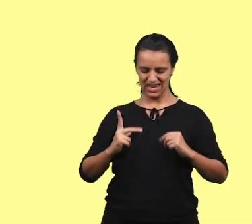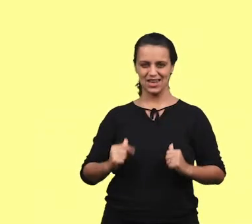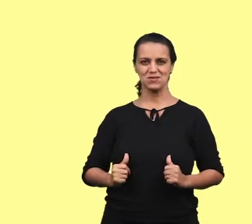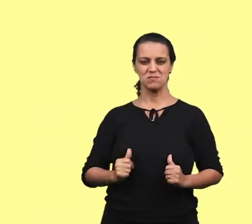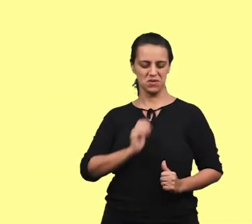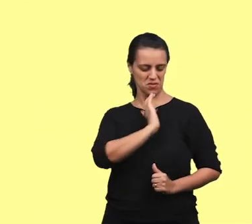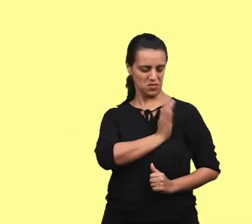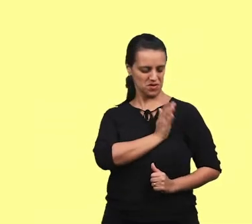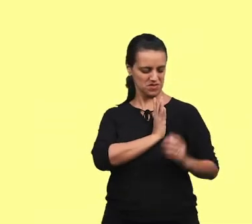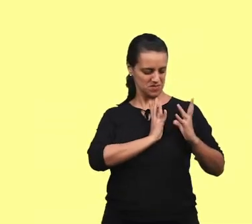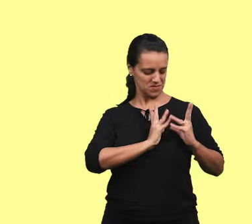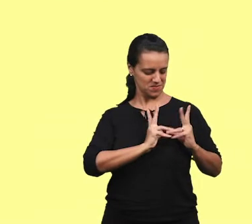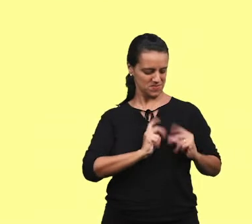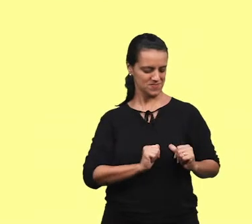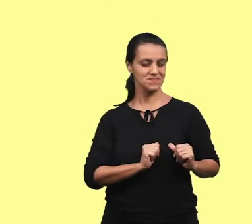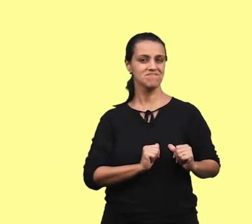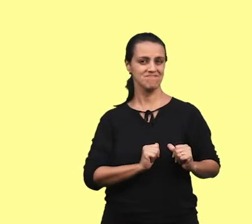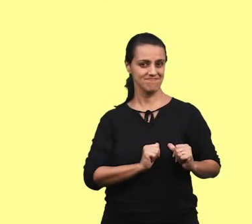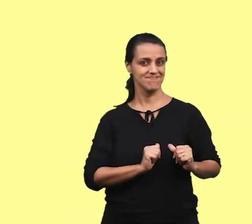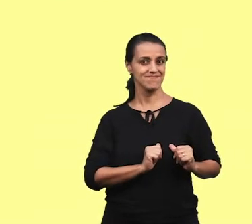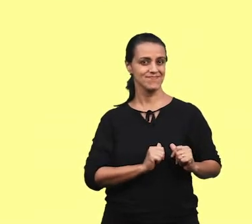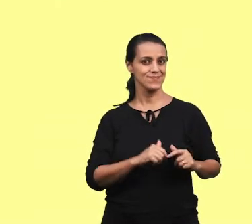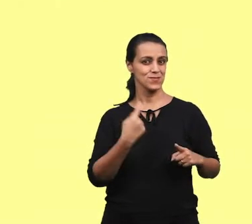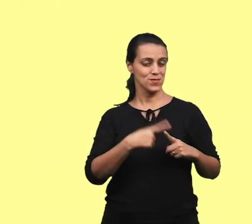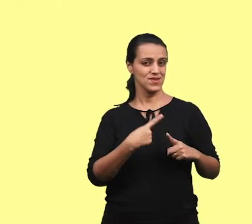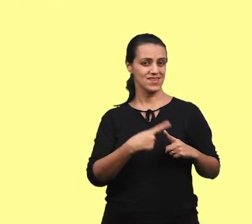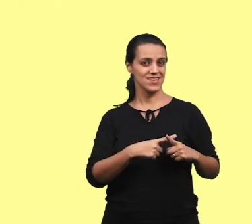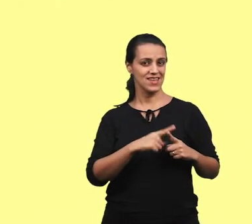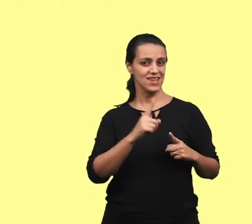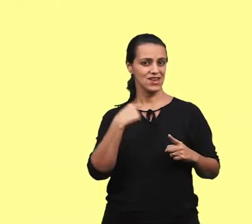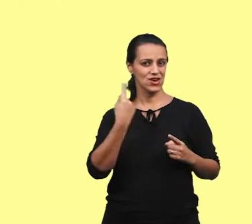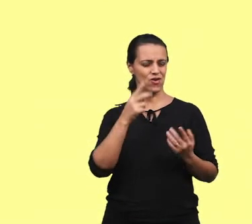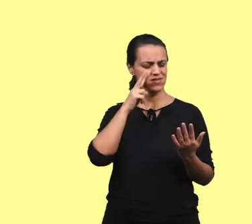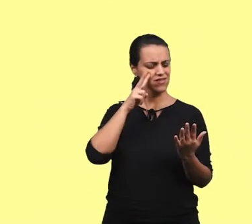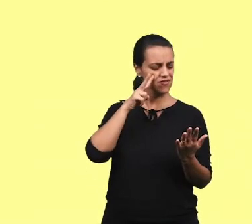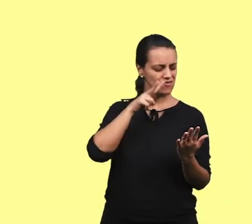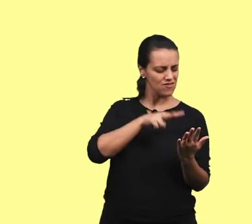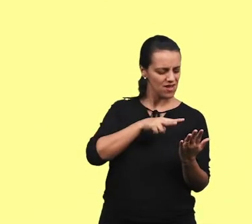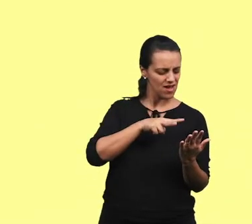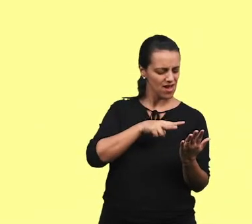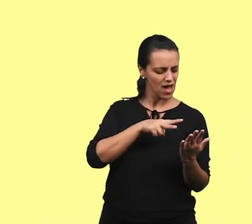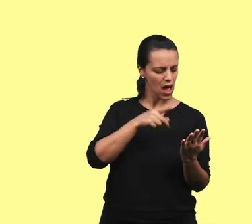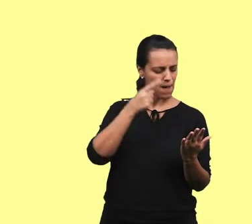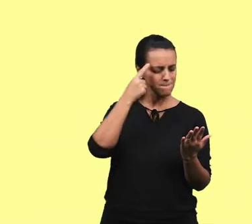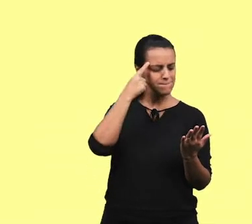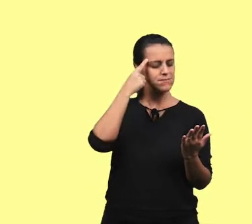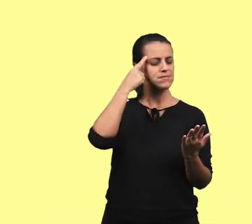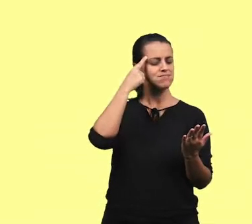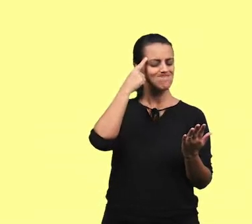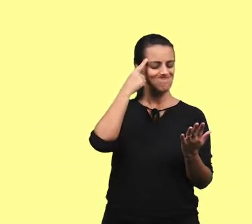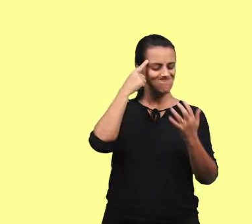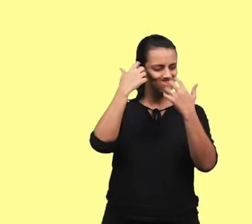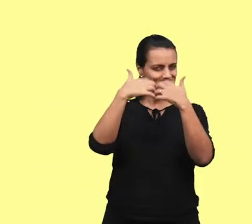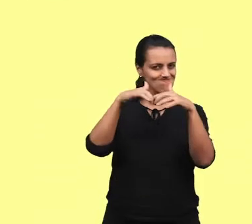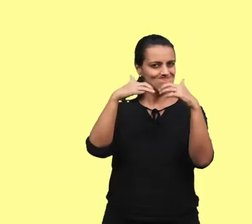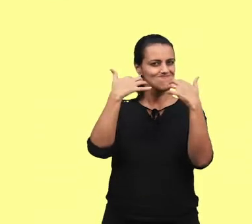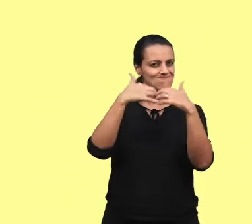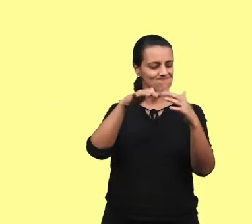другое. Посмотрите, вот здесь вот находится бронзовый умывальник. Она внутри